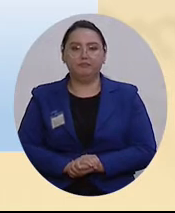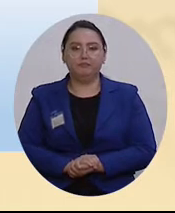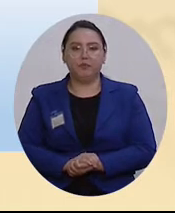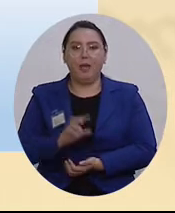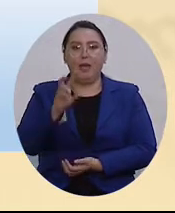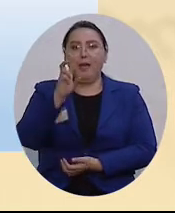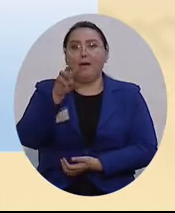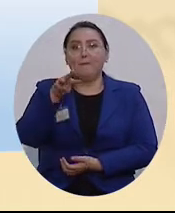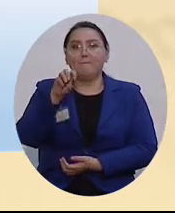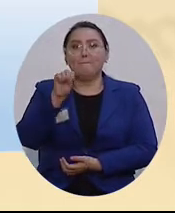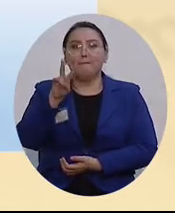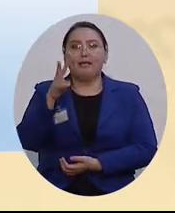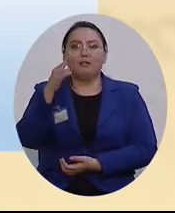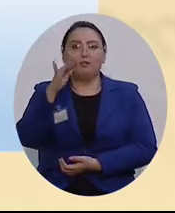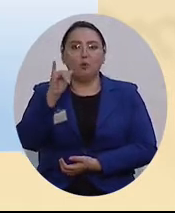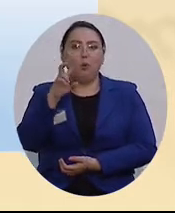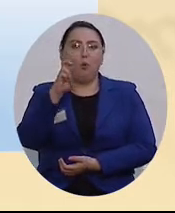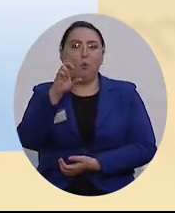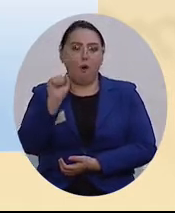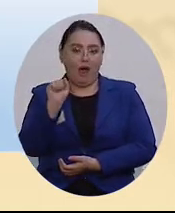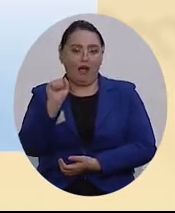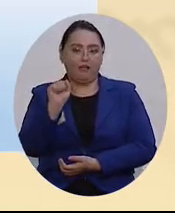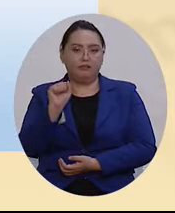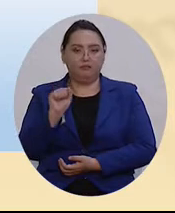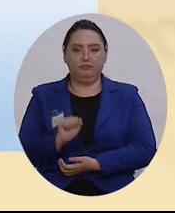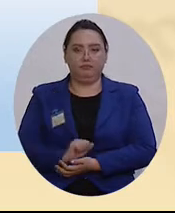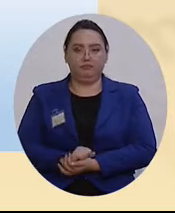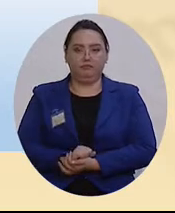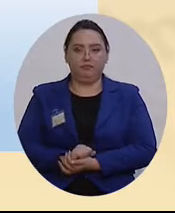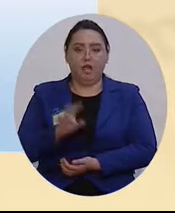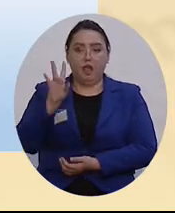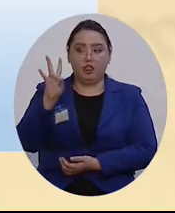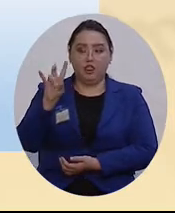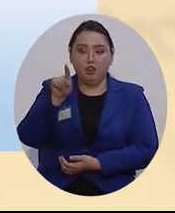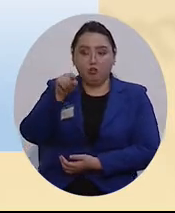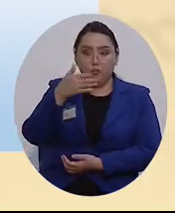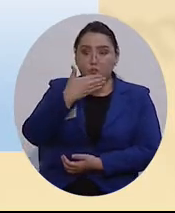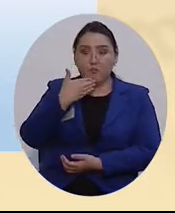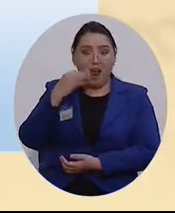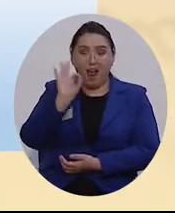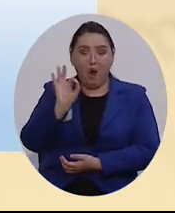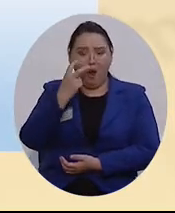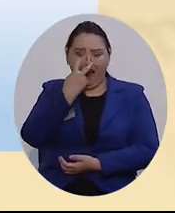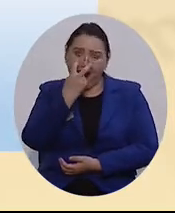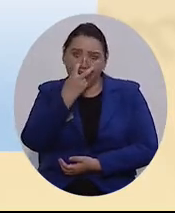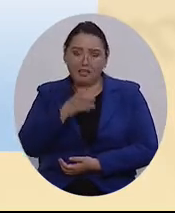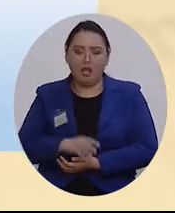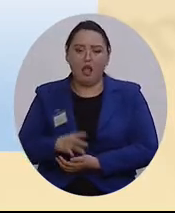манду ба мандав. За энэ үсгийн тусал тавигдаг байгааг бас энэ гүндэр анхаараарай. Яагаад гэвэл энэ үсэг маань үгийн